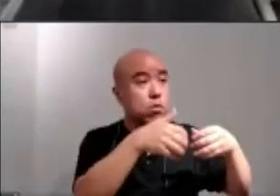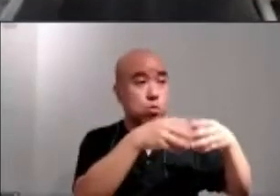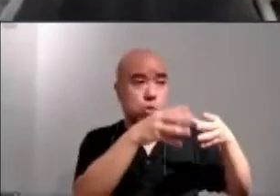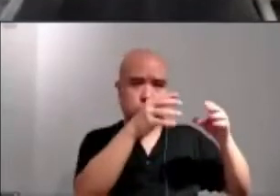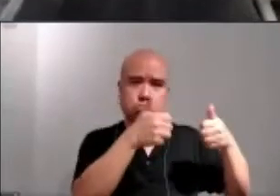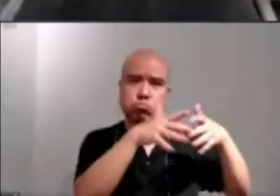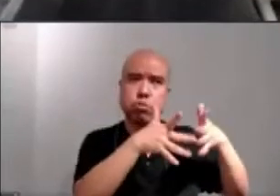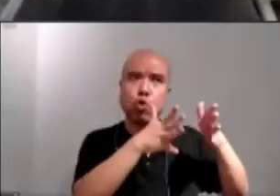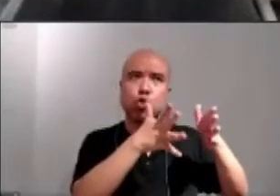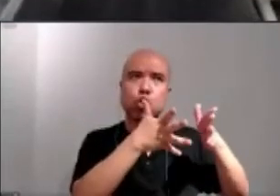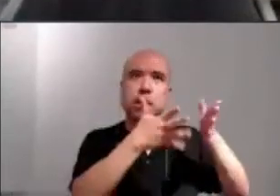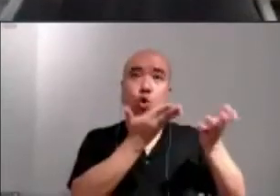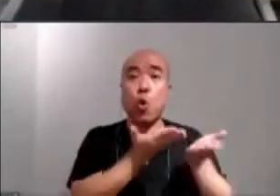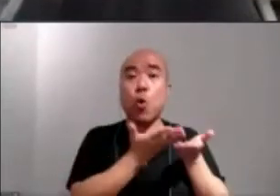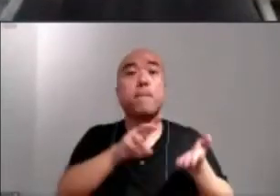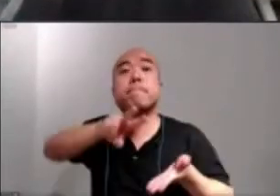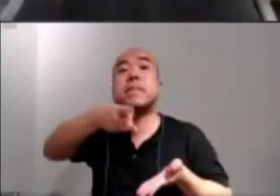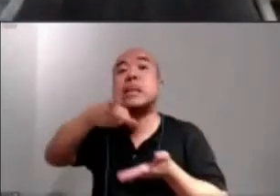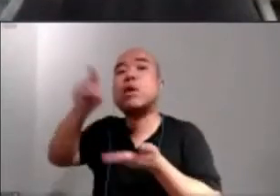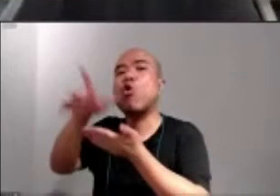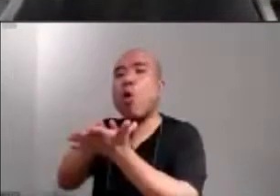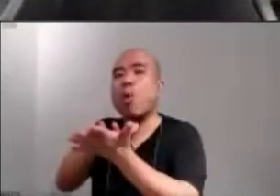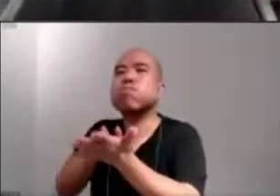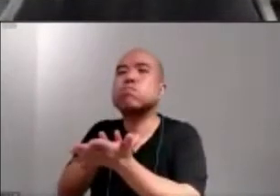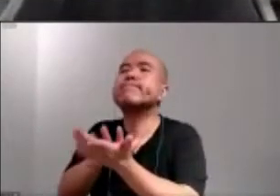我覺得好多都可以一齊。其實我共